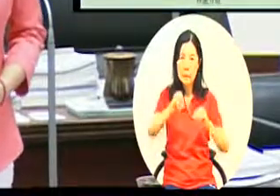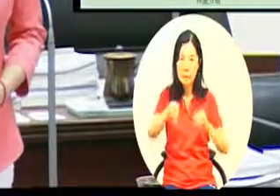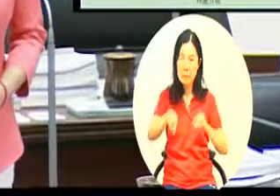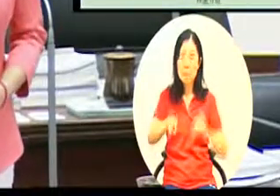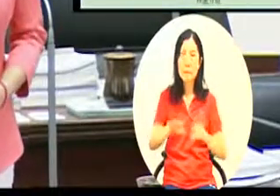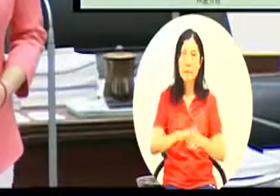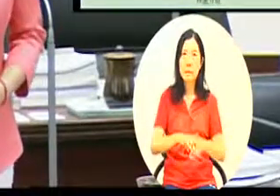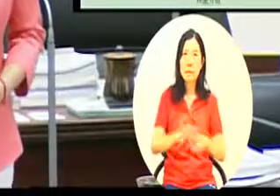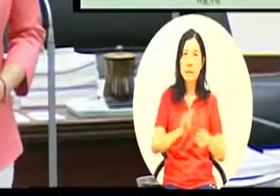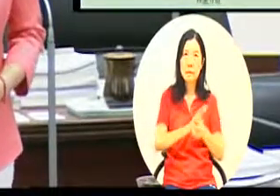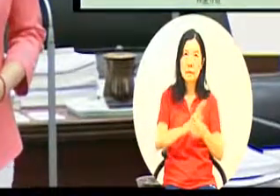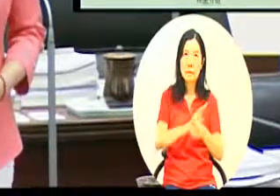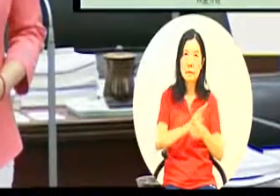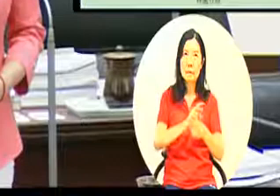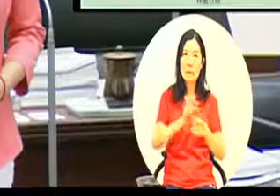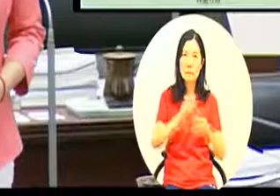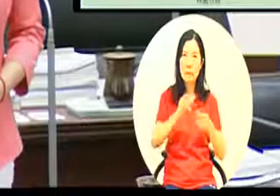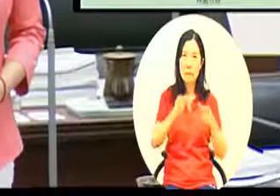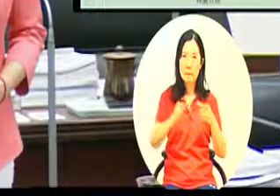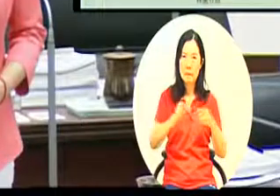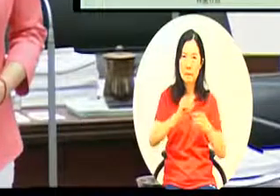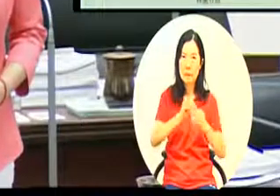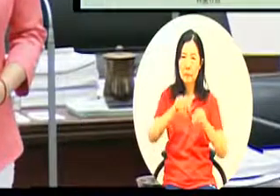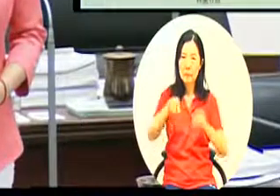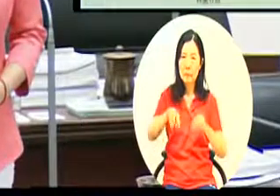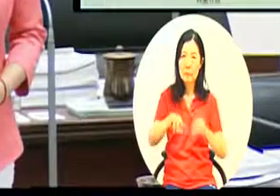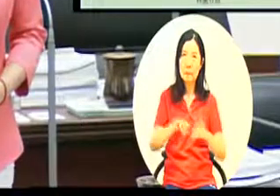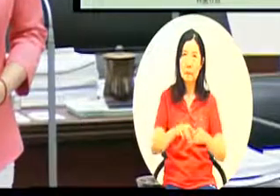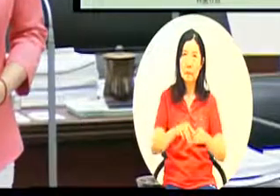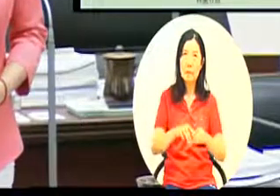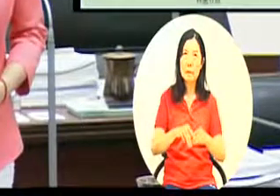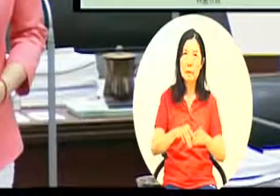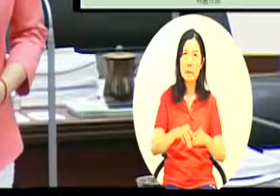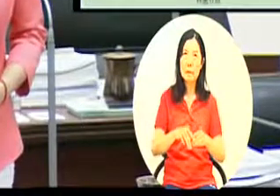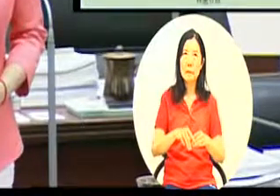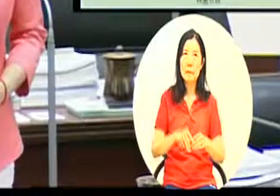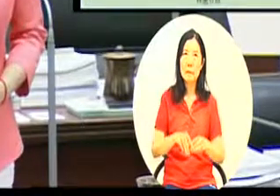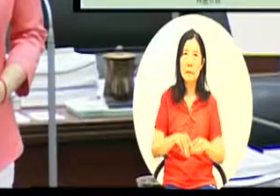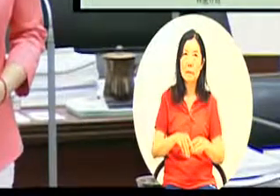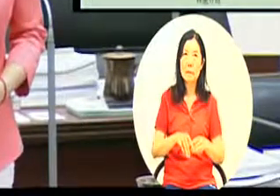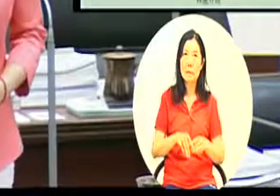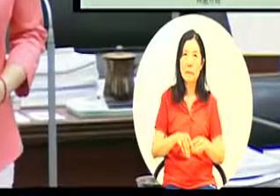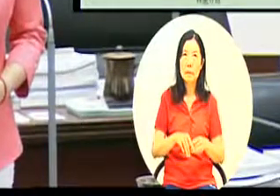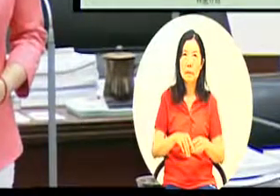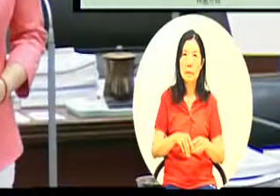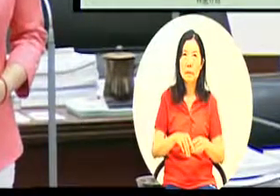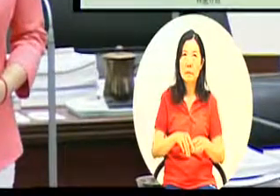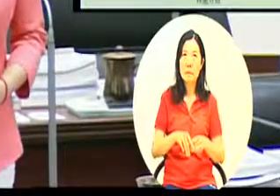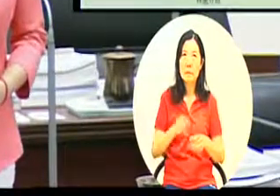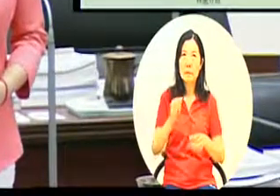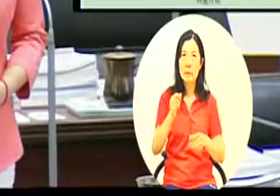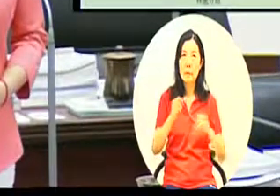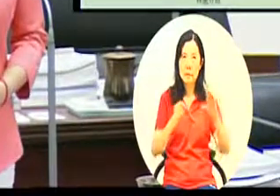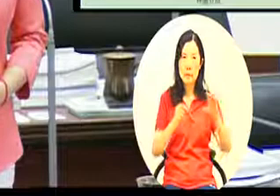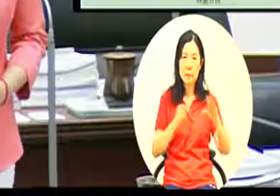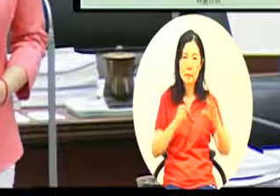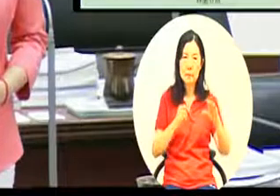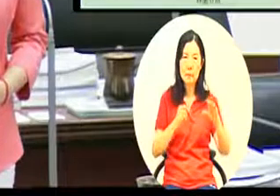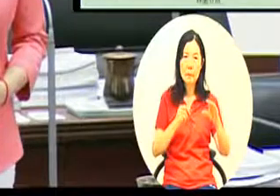在林园分局里呢，我们的车龄七年以上已经超